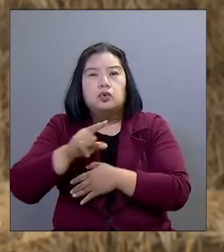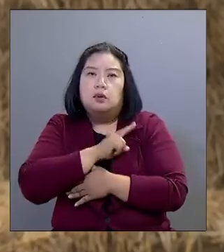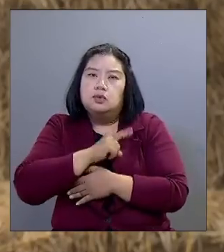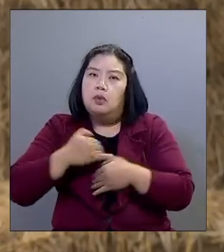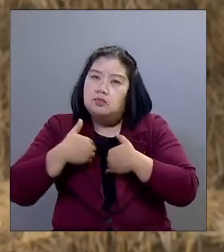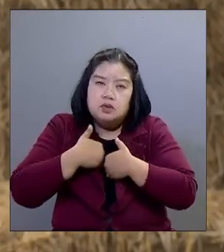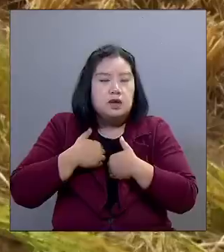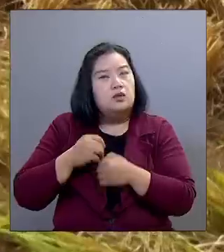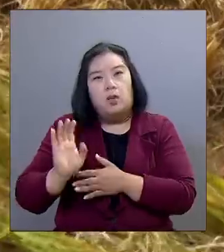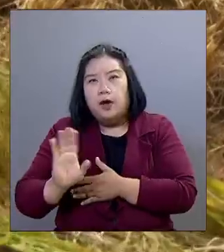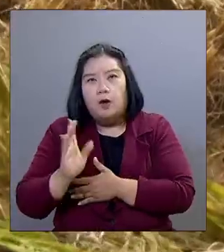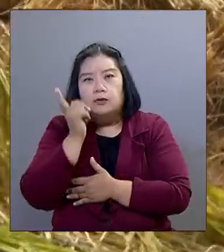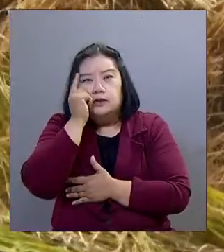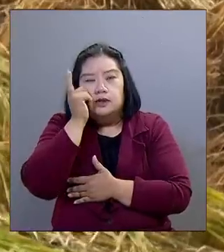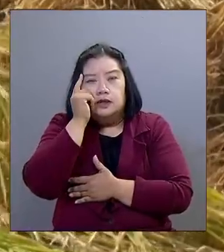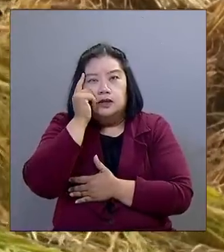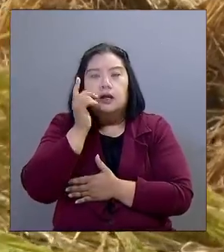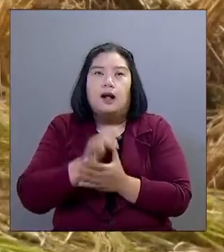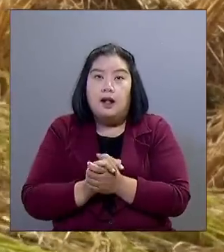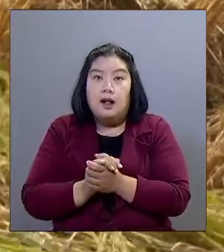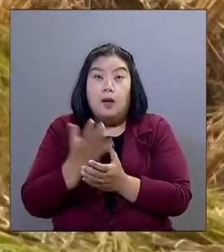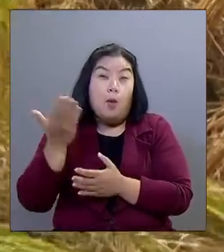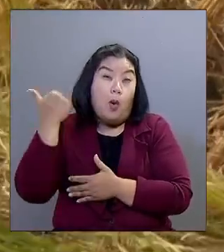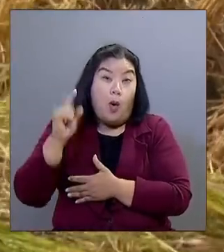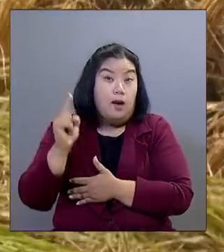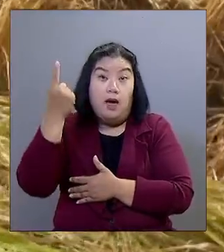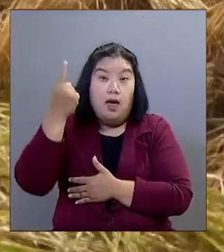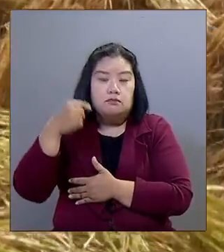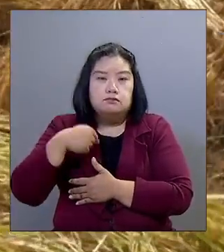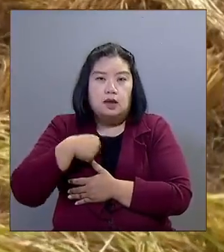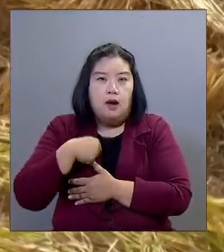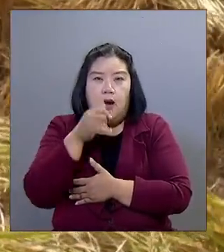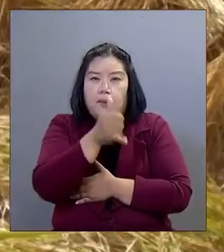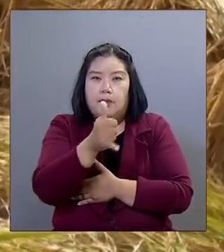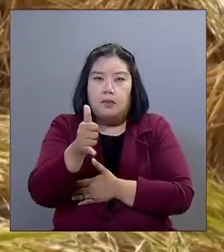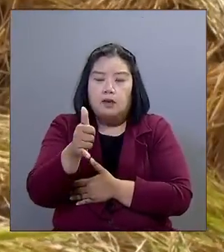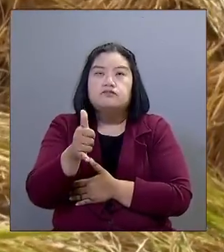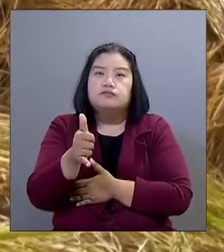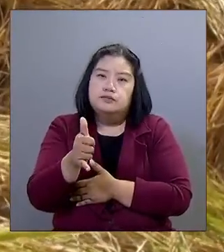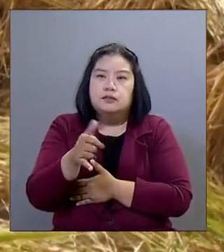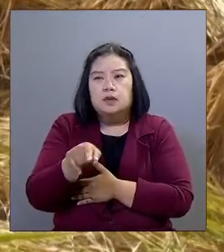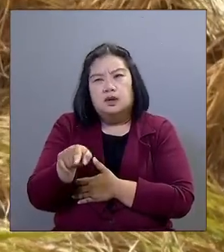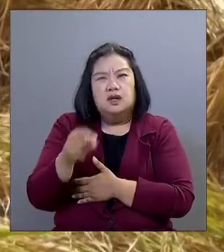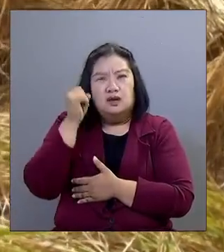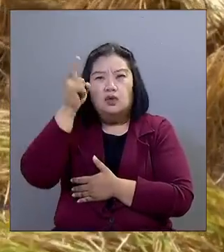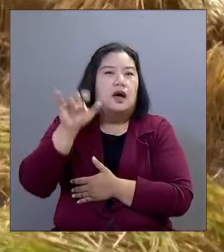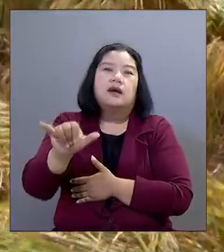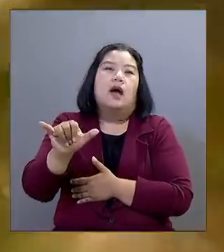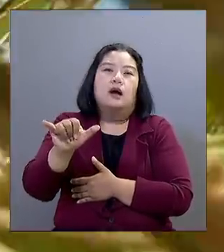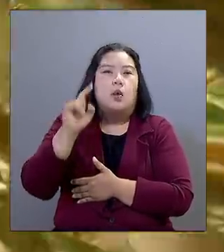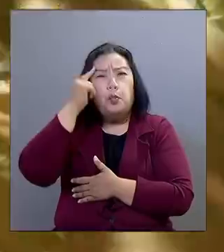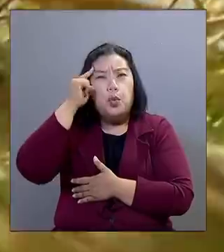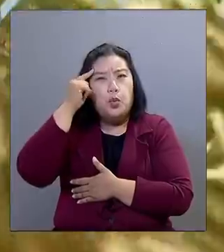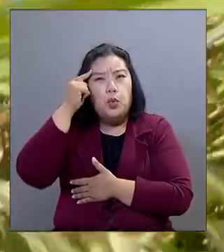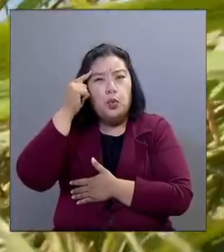ษตรกรนะคะซึ่งตอนแรกที่เราลงพื้นที่อาจจะแบบเกษตรกรอาจจะยังไม่ค่อยเกิดความตระหนักหรือเข้าใจเท่า